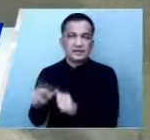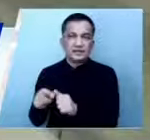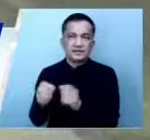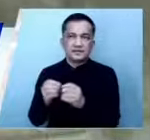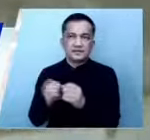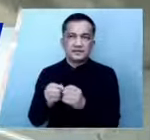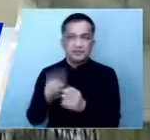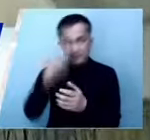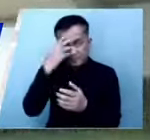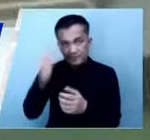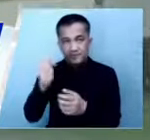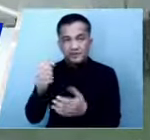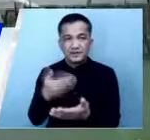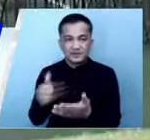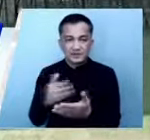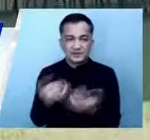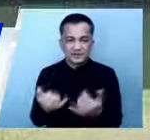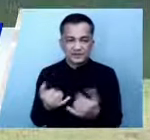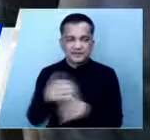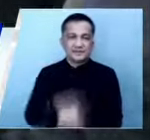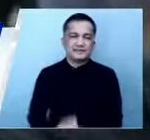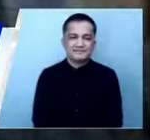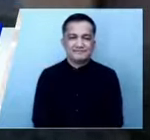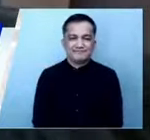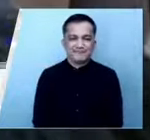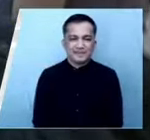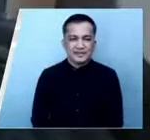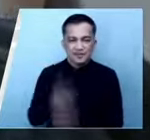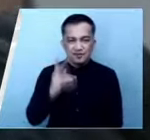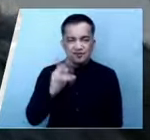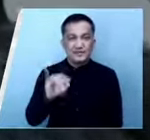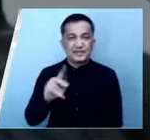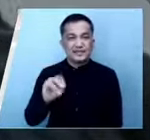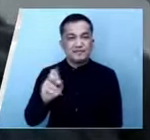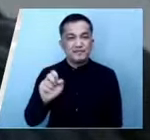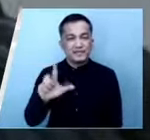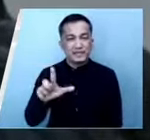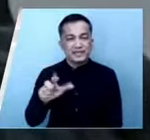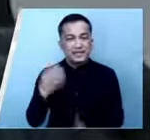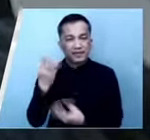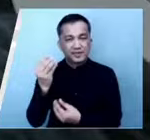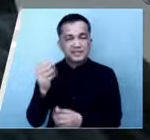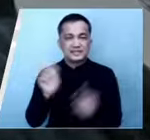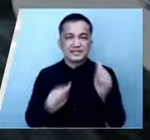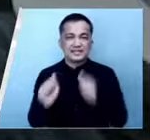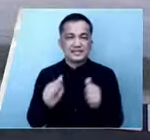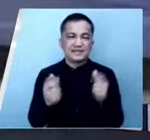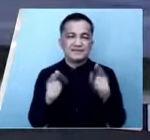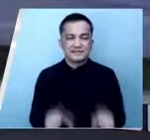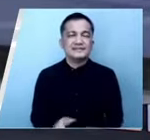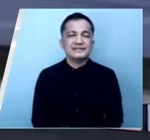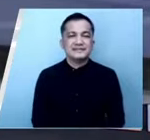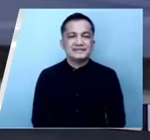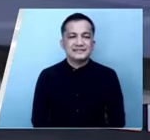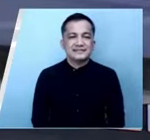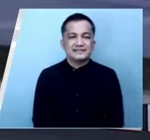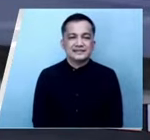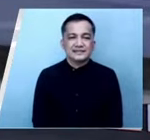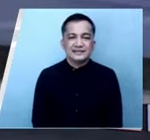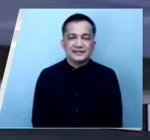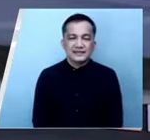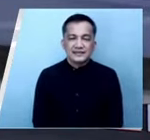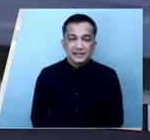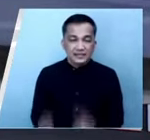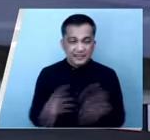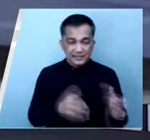memorable ang concert nila ngayong gabi. Aubrey Carampel, updated Showbiz Happenings. Ang kailangan